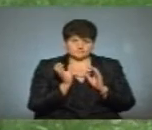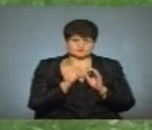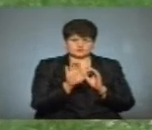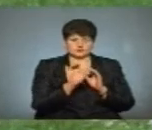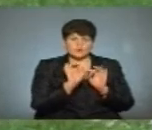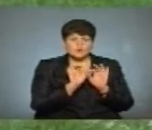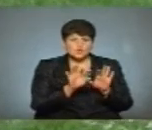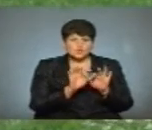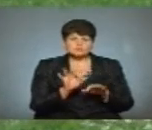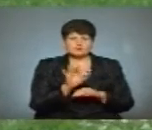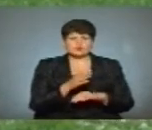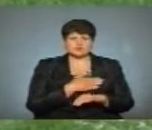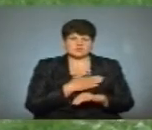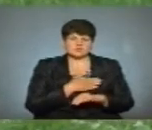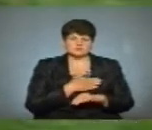розповідь про нашу